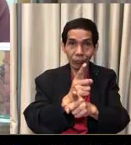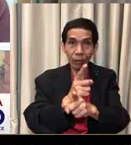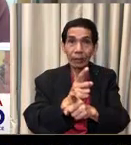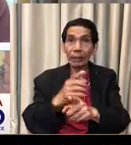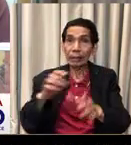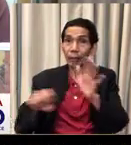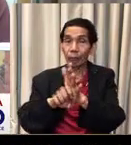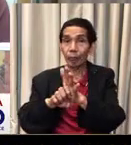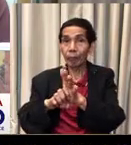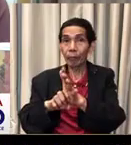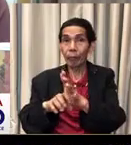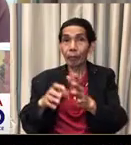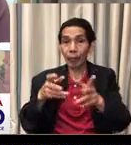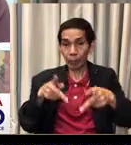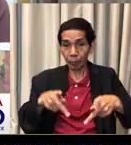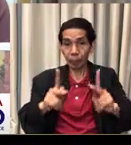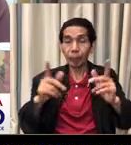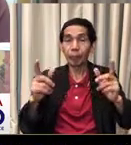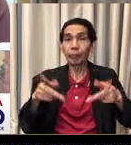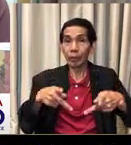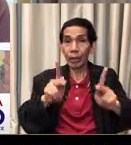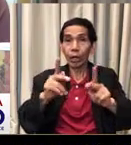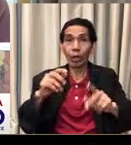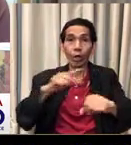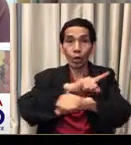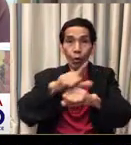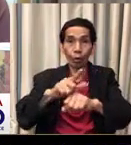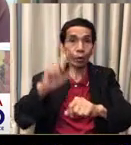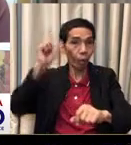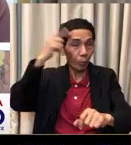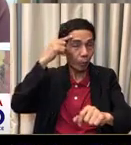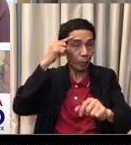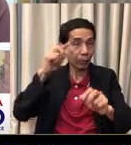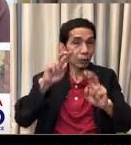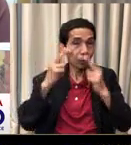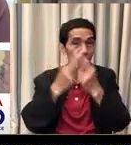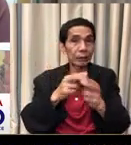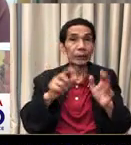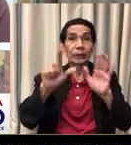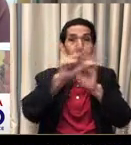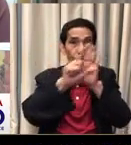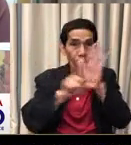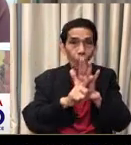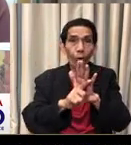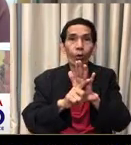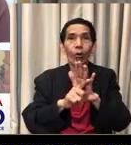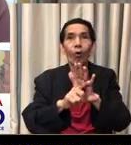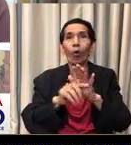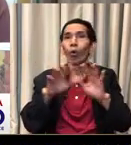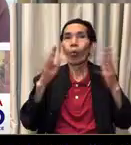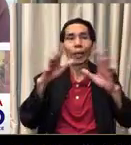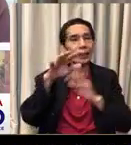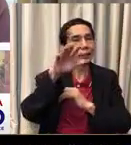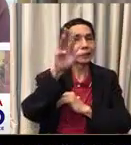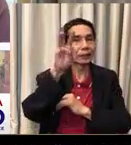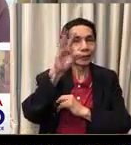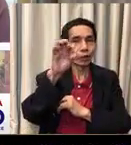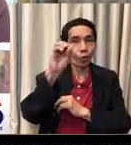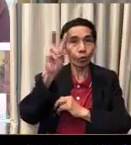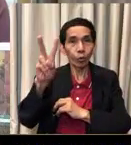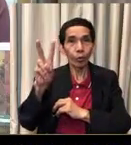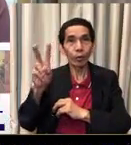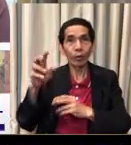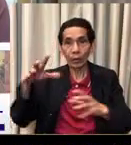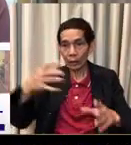Kapag may permiso ng local government unit, batas ho yun. Wala hong 1602 doon. Pero pag